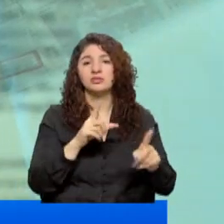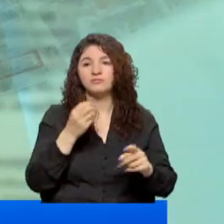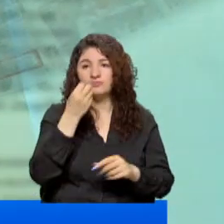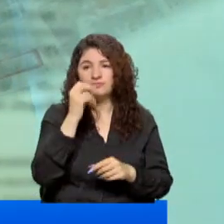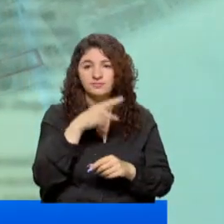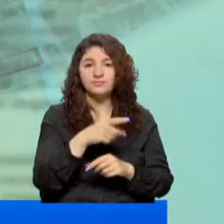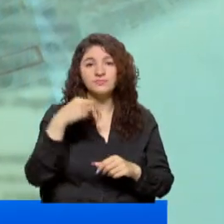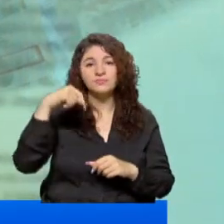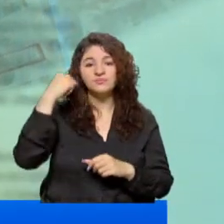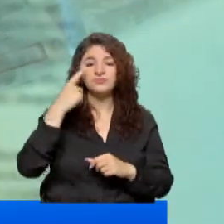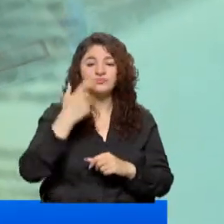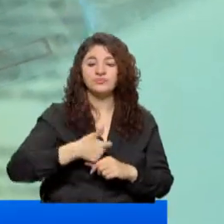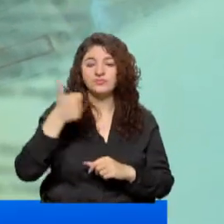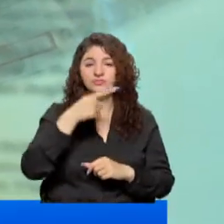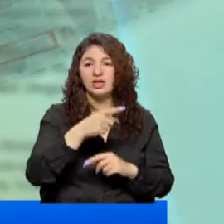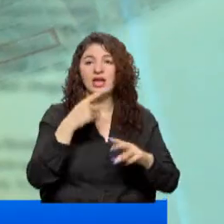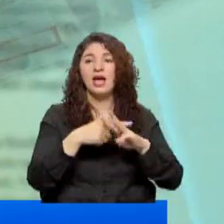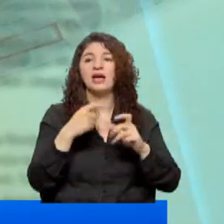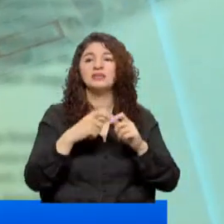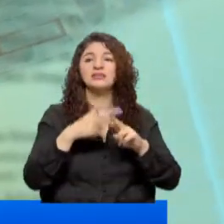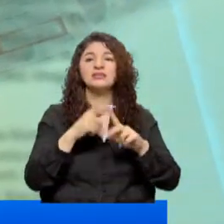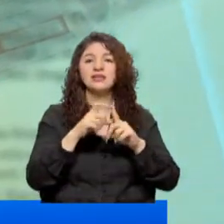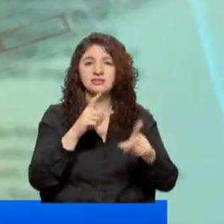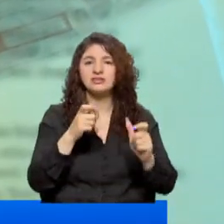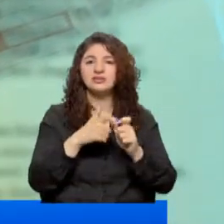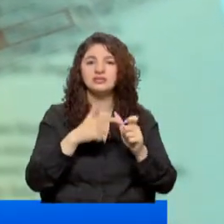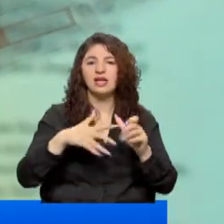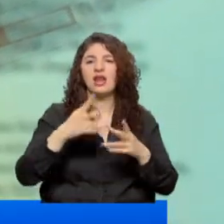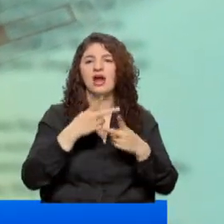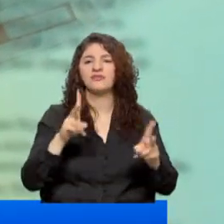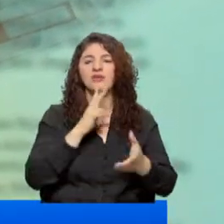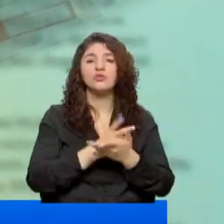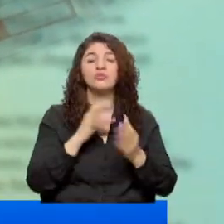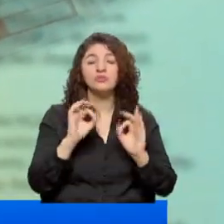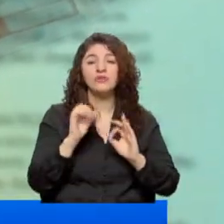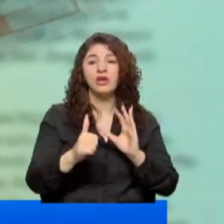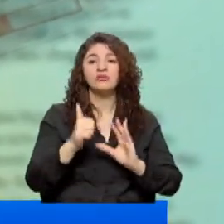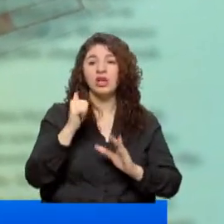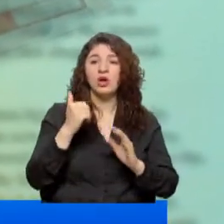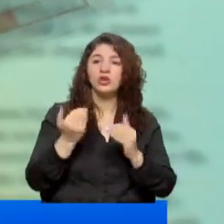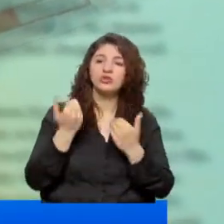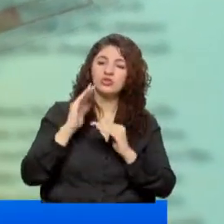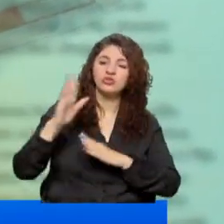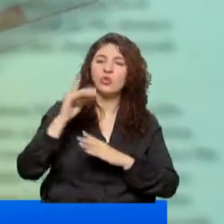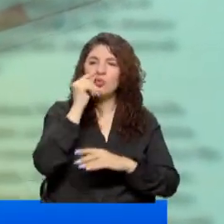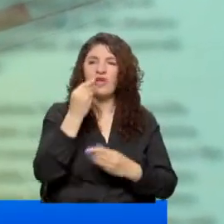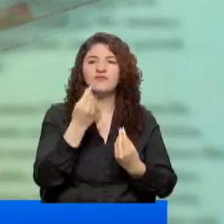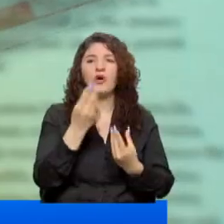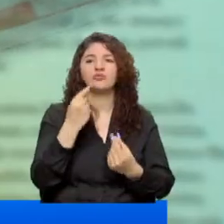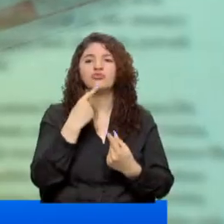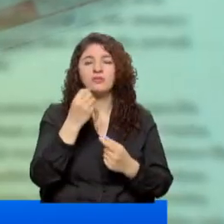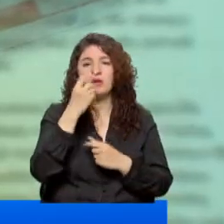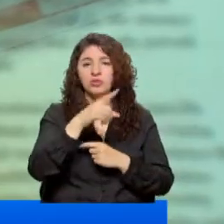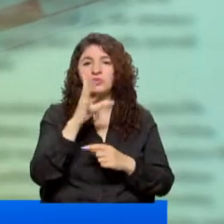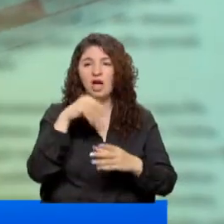Bahçeli Suriye devlet başkanı Beşar Esad'ın genel af kararının mühim ve geri dönüşleri kolaylaştırıcı olduğunu söyledi